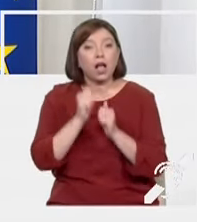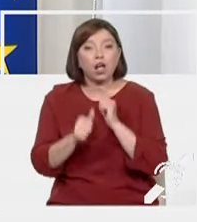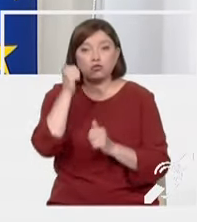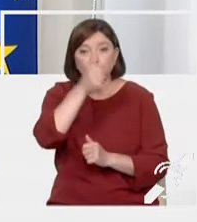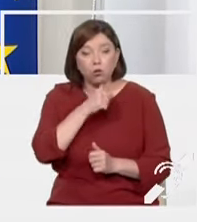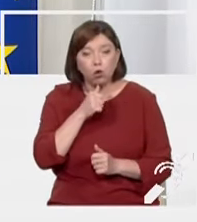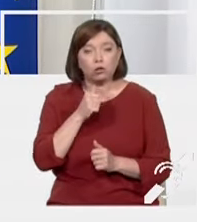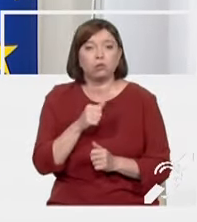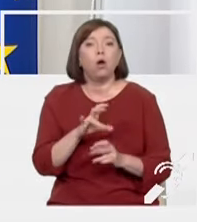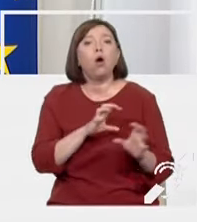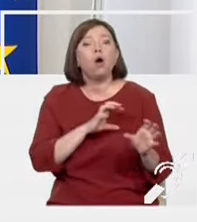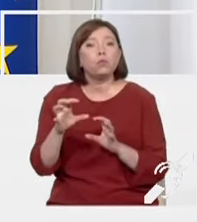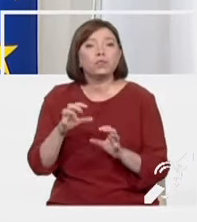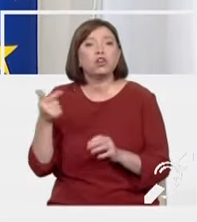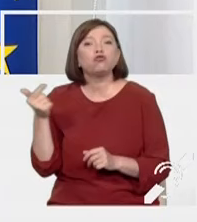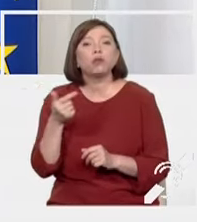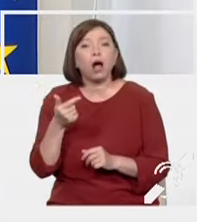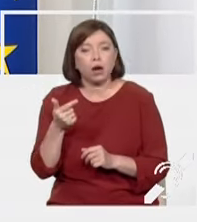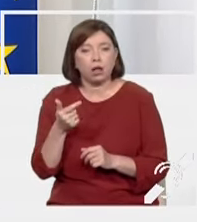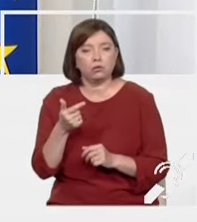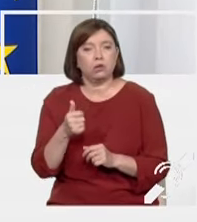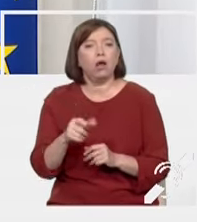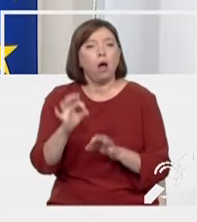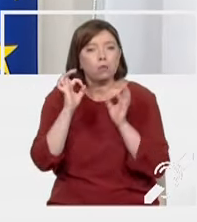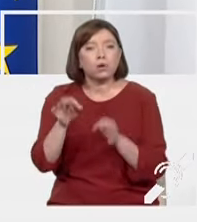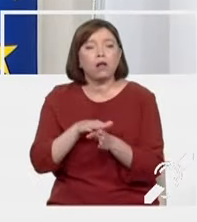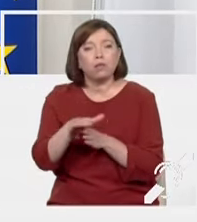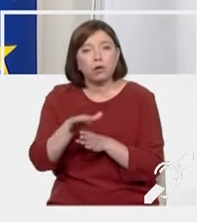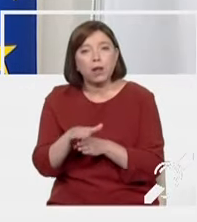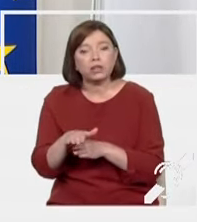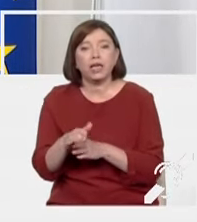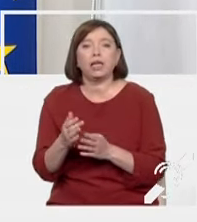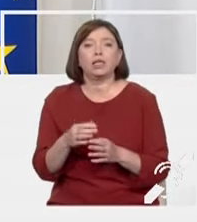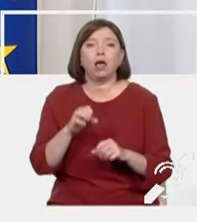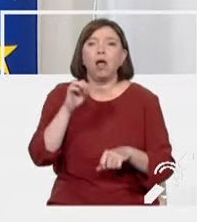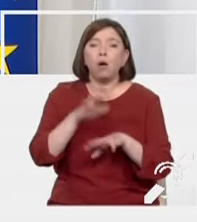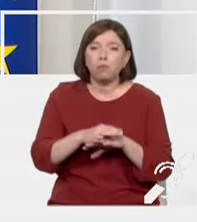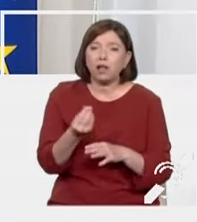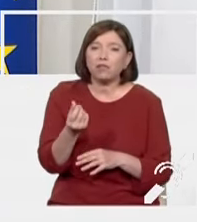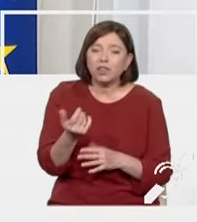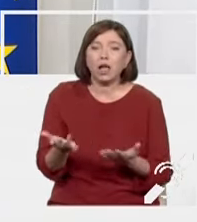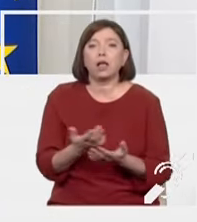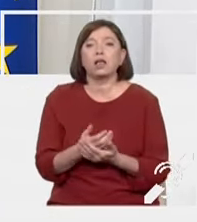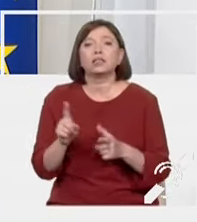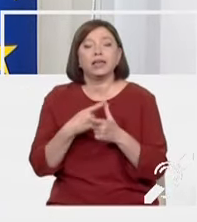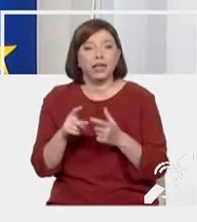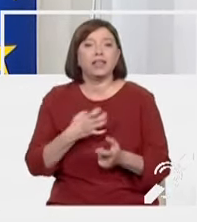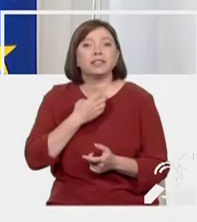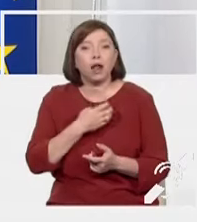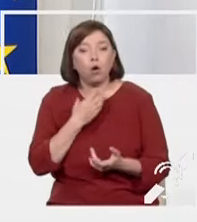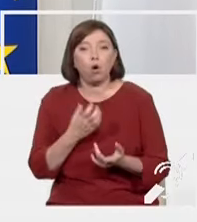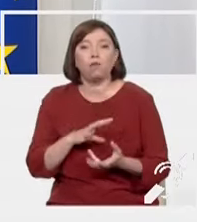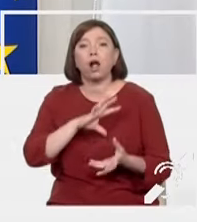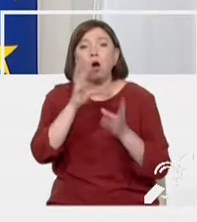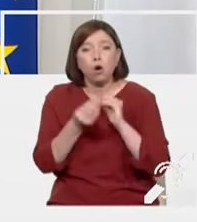an să asigure o garanție de bună execuție, fie sub formă de garanții bancare, fie sub formă de asigurare, în